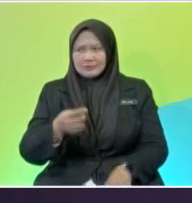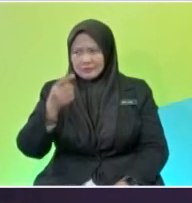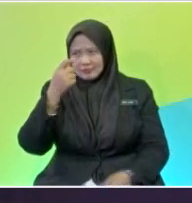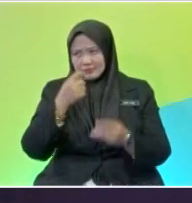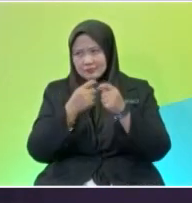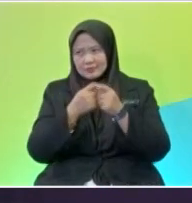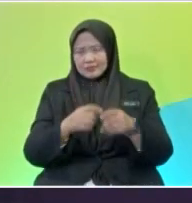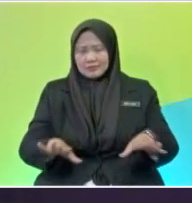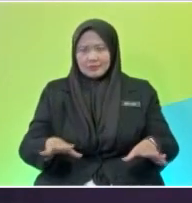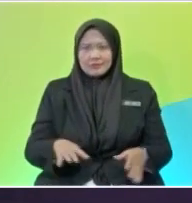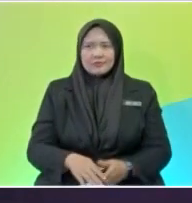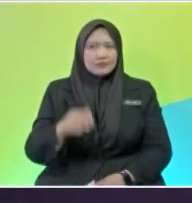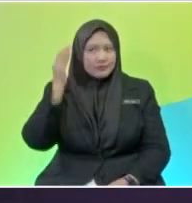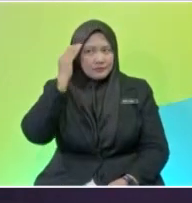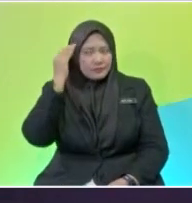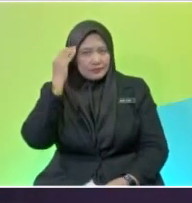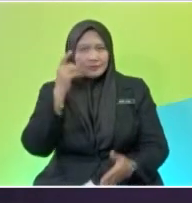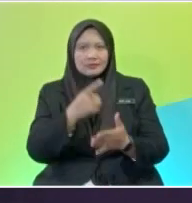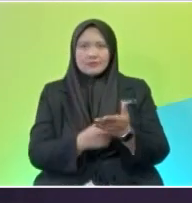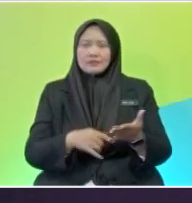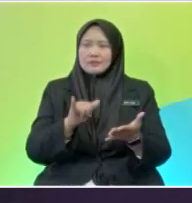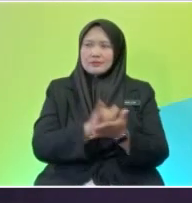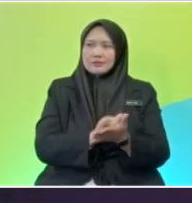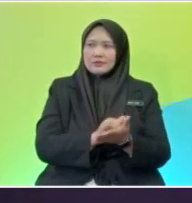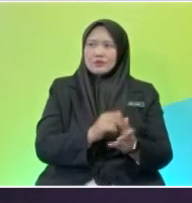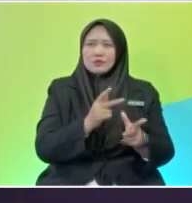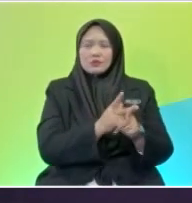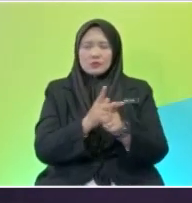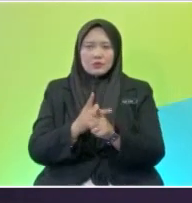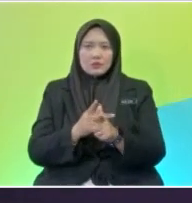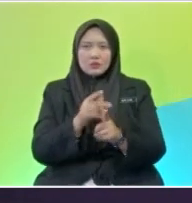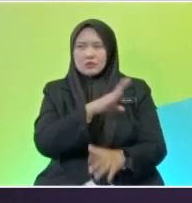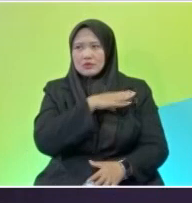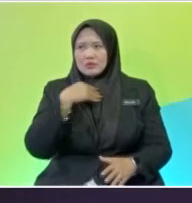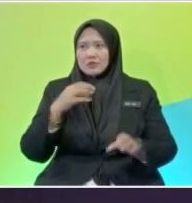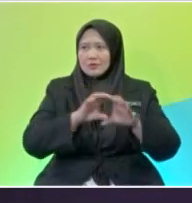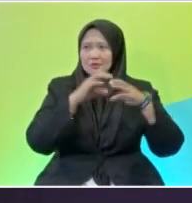yang dimaksudkan tentang perkosaan dia juga pengumpulan kita tidak berhenti ketika